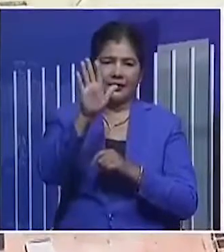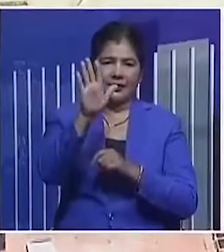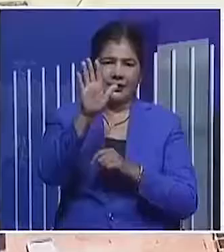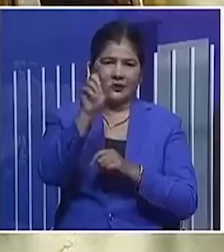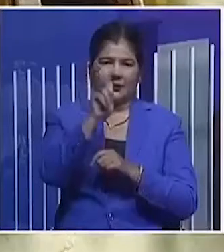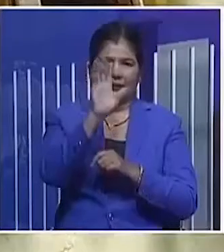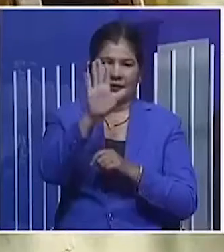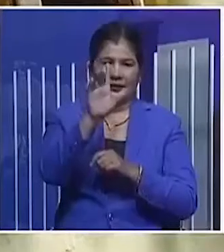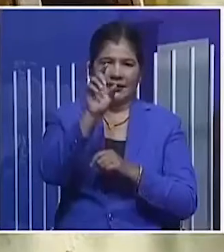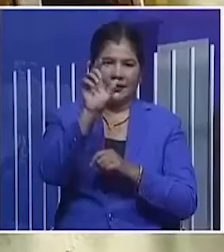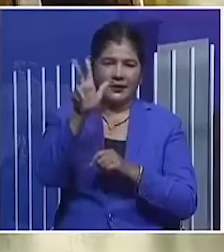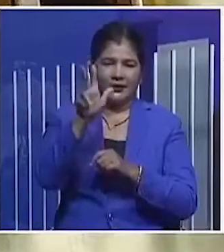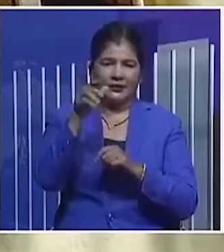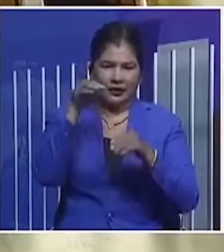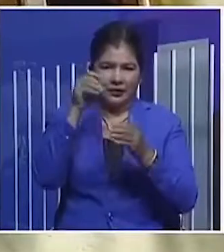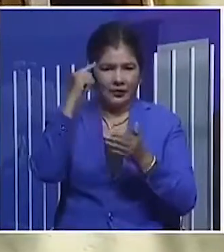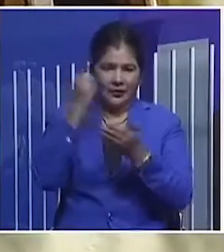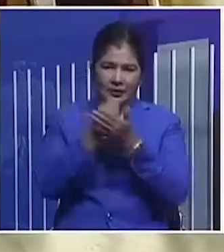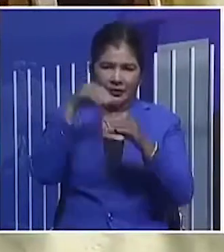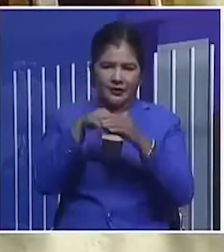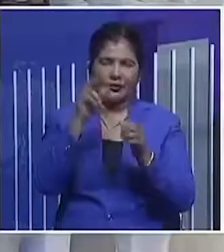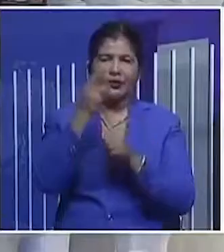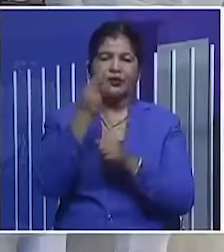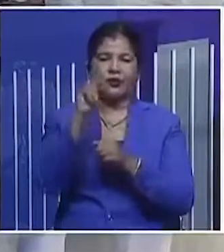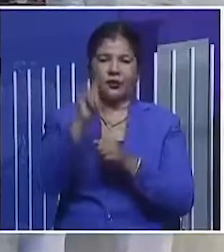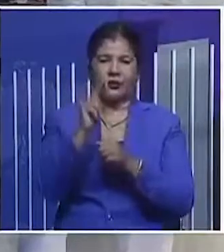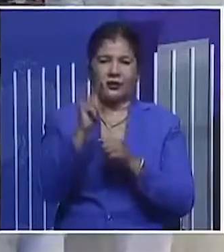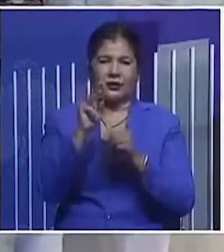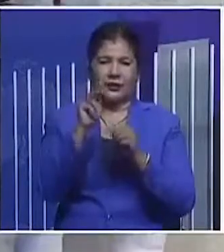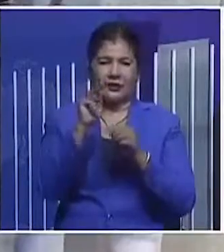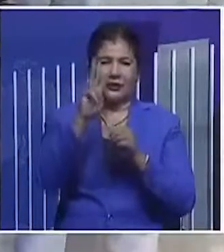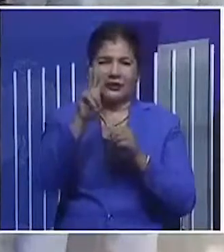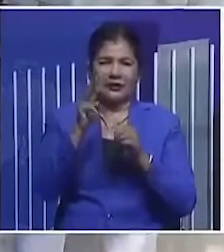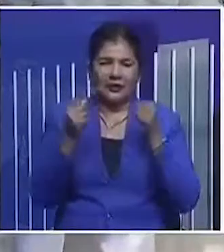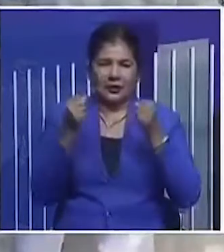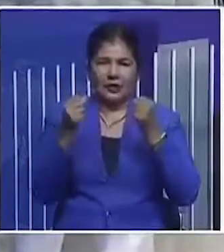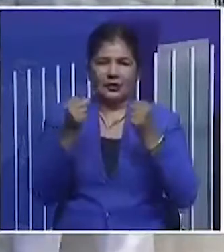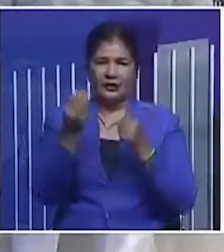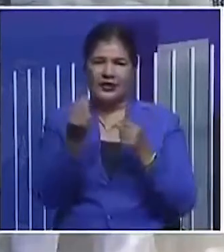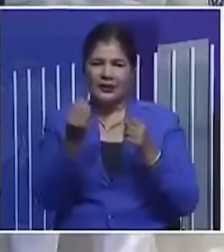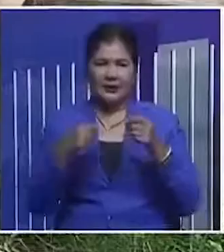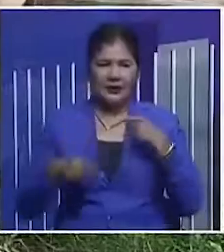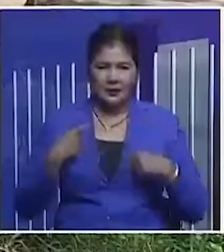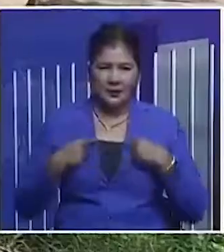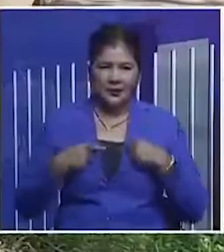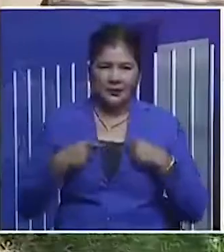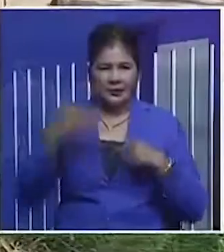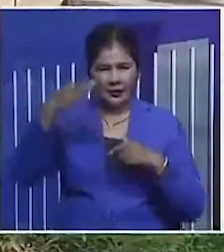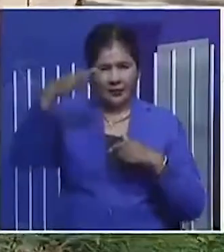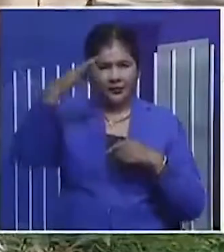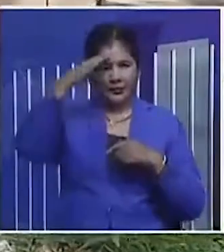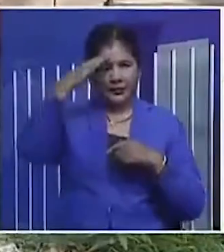75.58% मत खसेको थियो। बुढीगंगा 9 को त्रिशक्ति मतदान केन्द्रमा सामान्य विवादपछि प्रहरीले थप झडप हुन